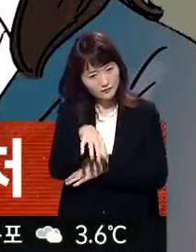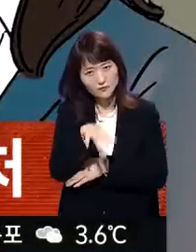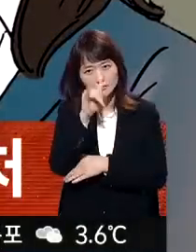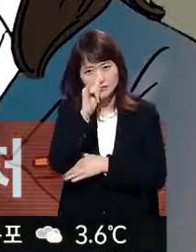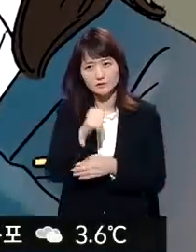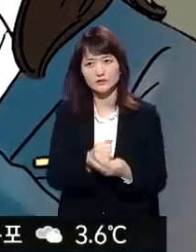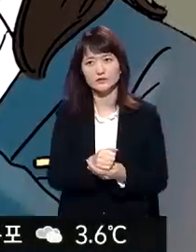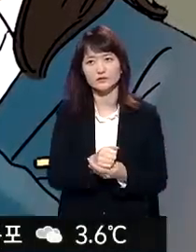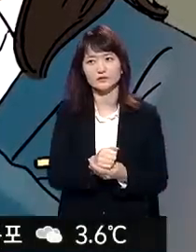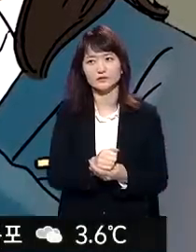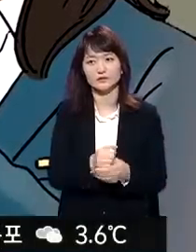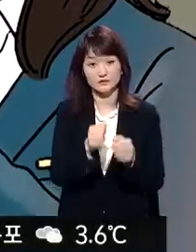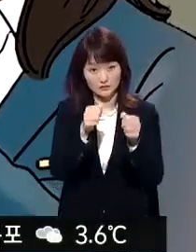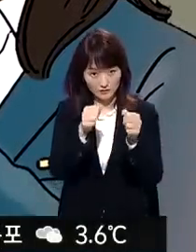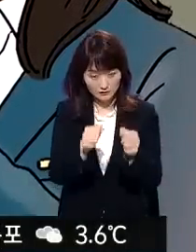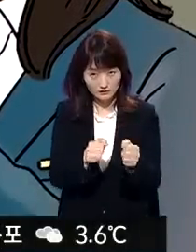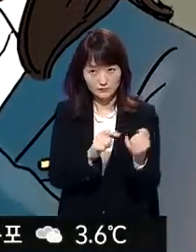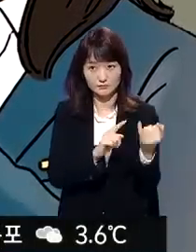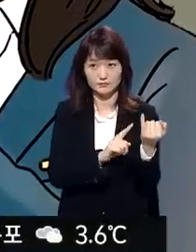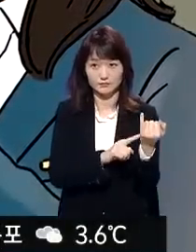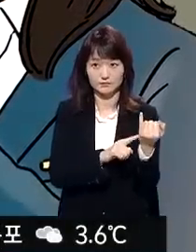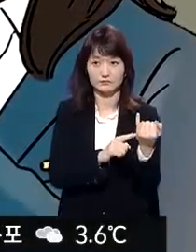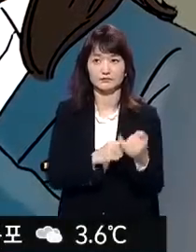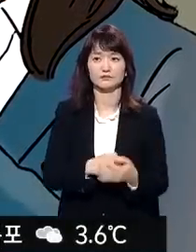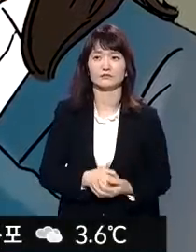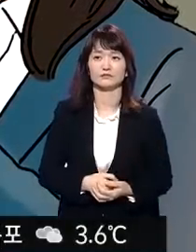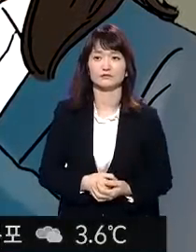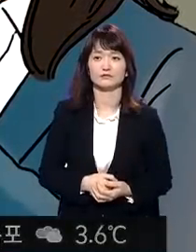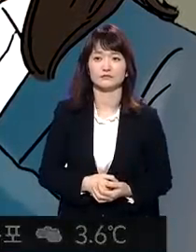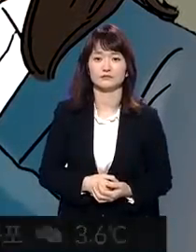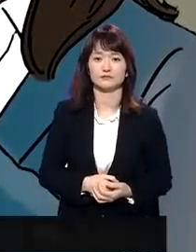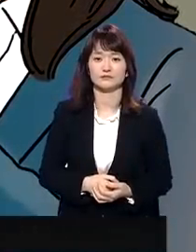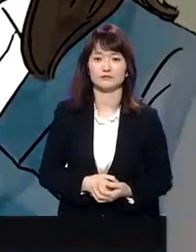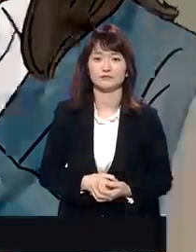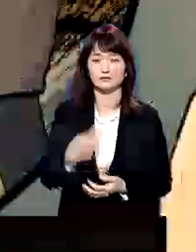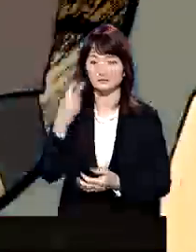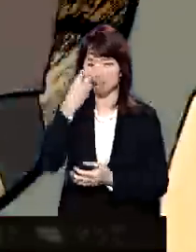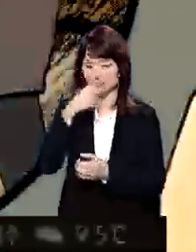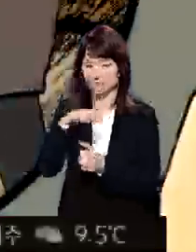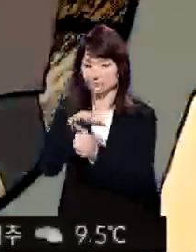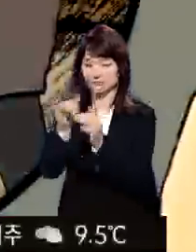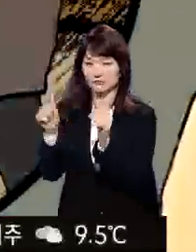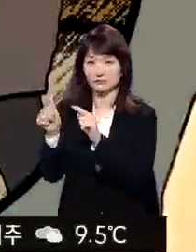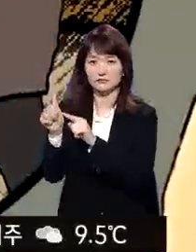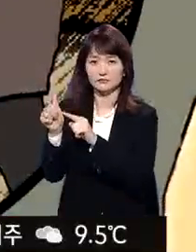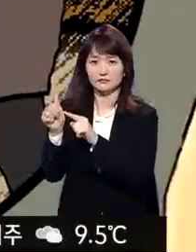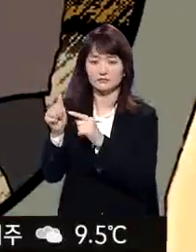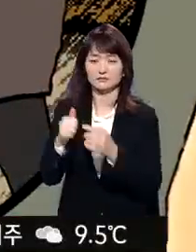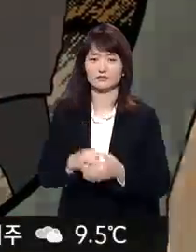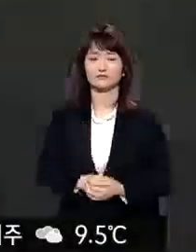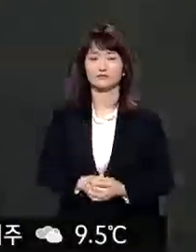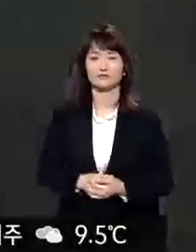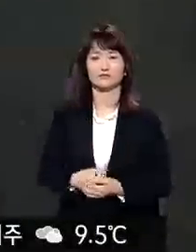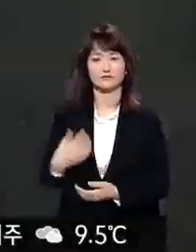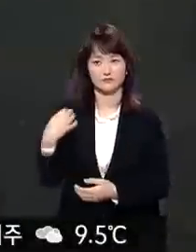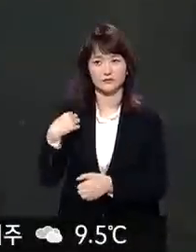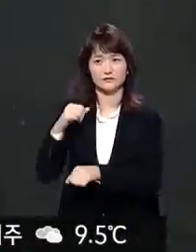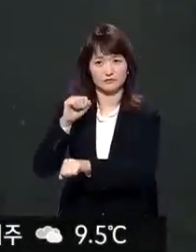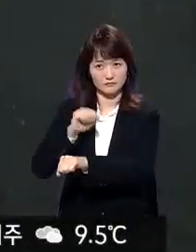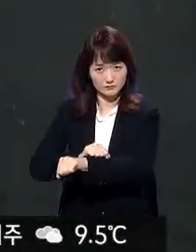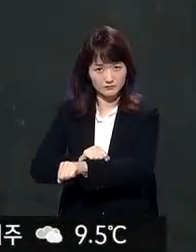좋은 마음이겠지만 관사에 거주하게 됩니다. 그런데 이 보호자로 본인이 했다고 그러면 보호자 역할을 다했어야